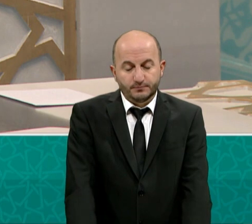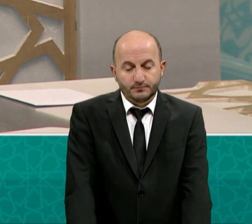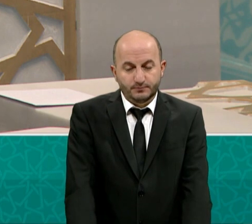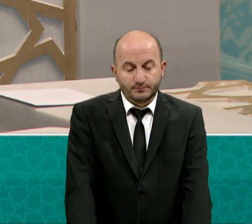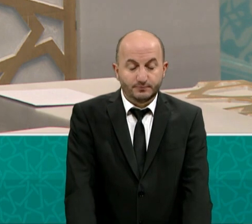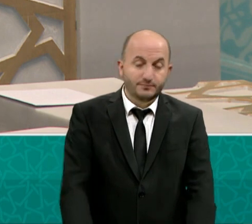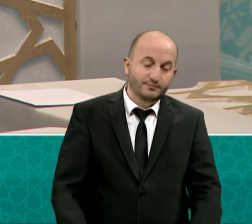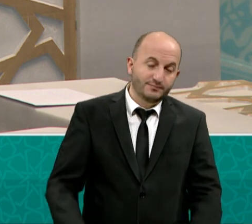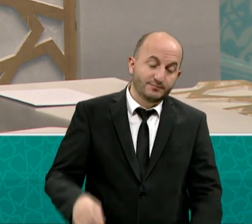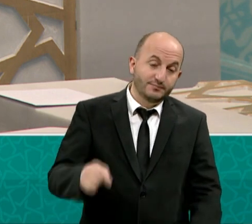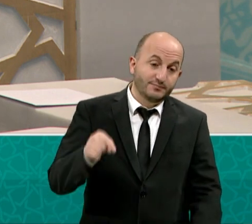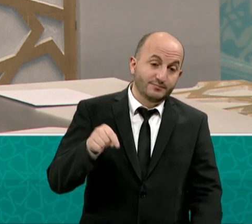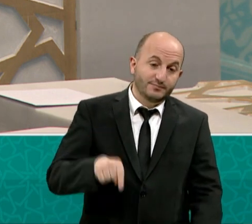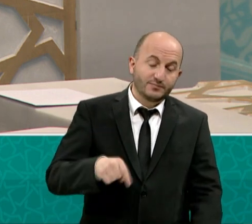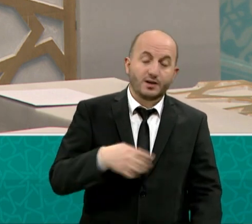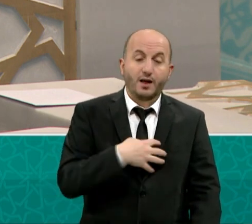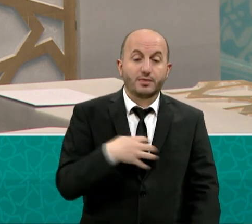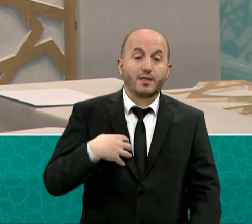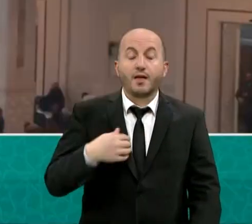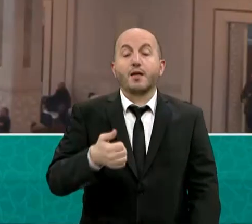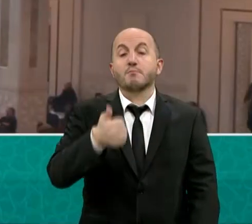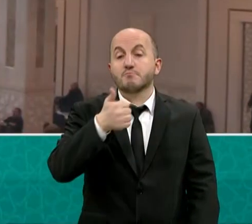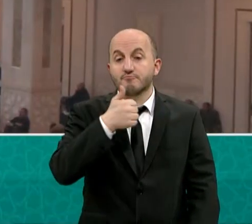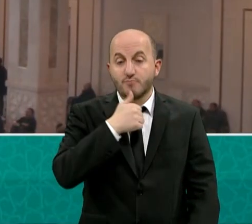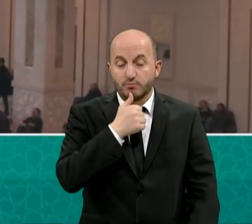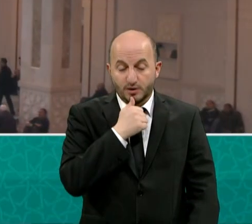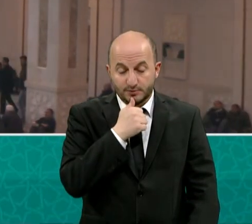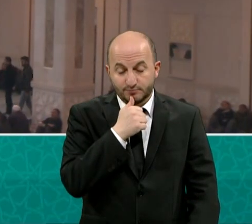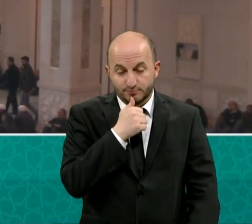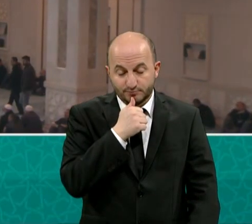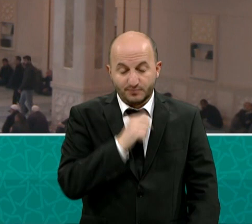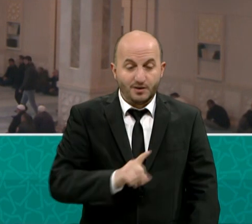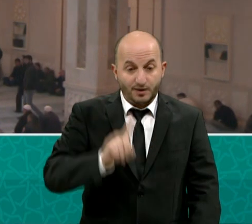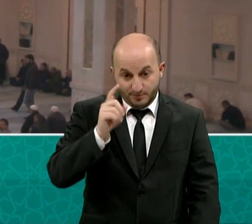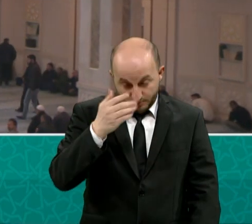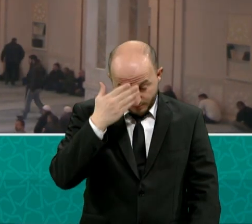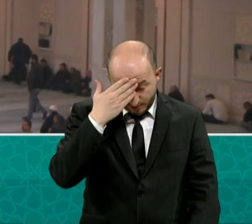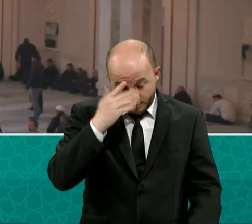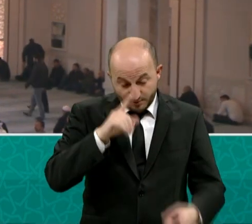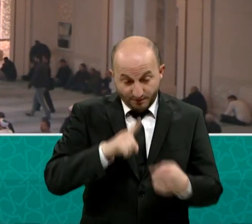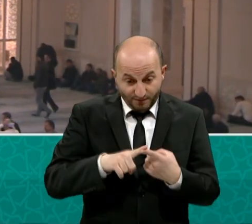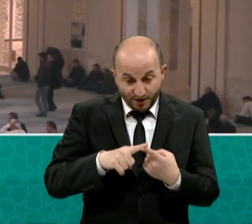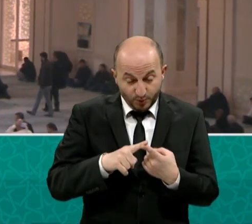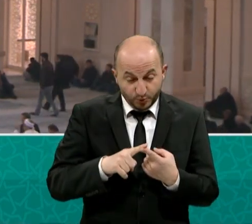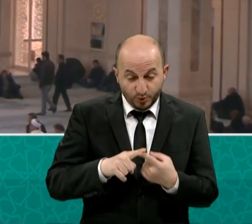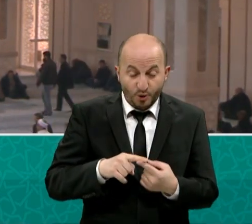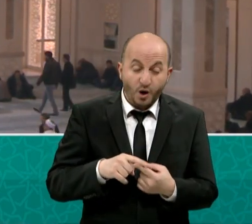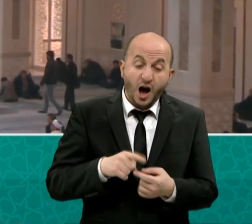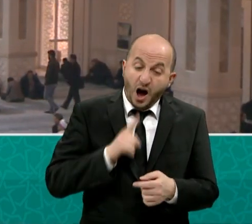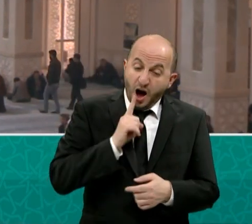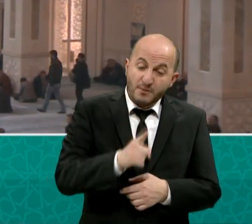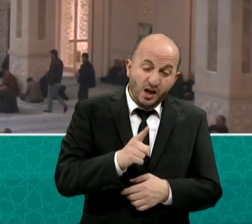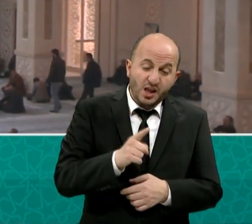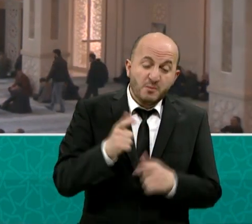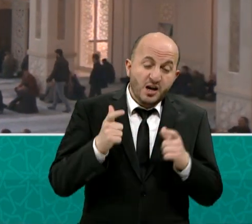Şimdi anne babaya, yani Allah'a ibadet ve kulluğun emredildiği bir yerde